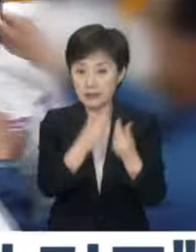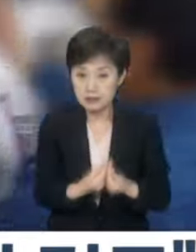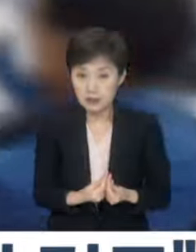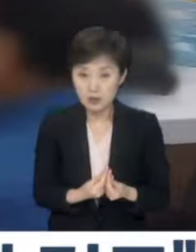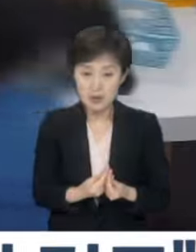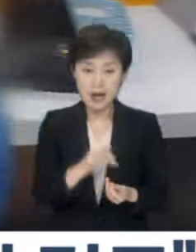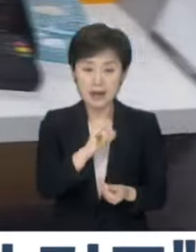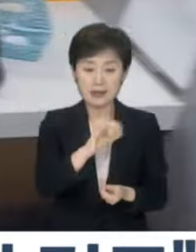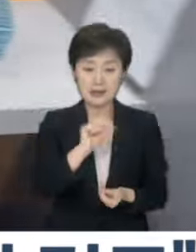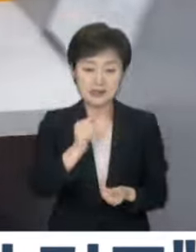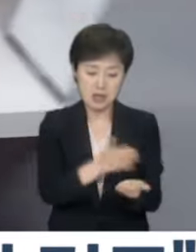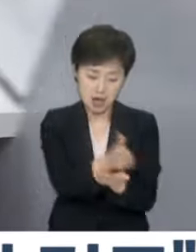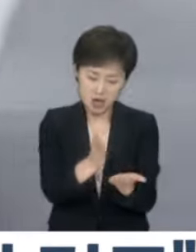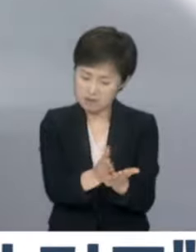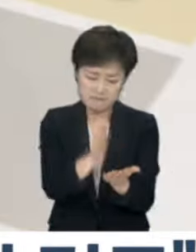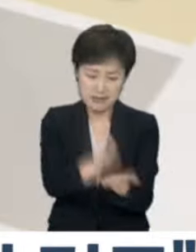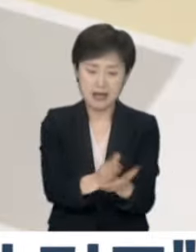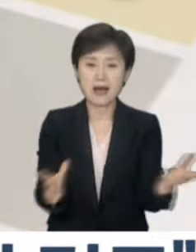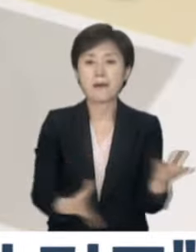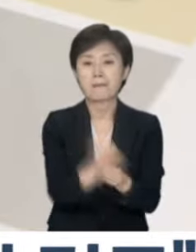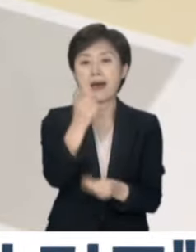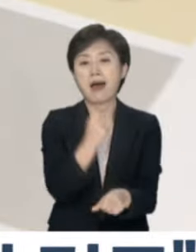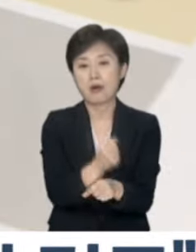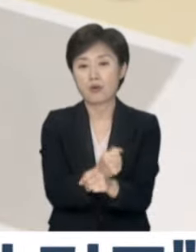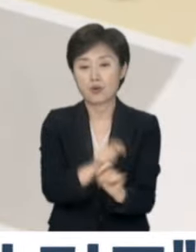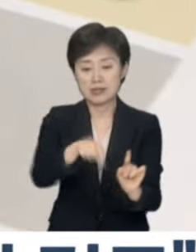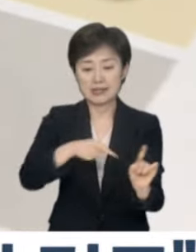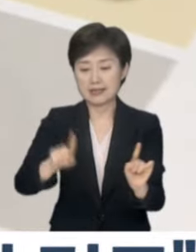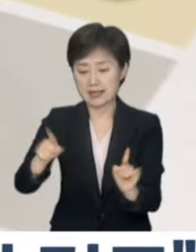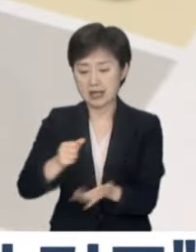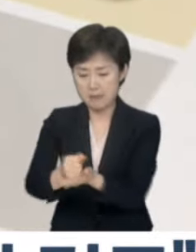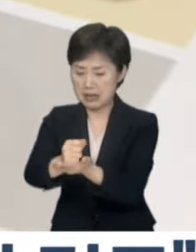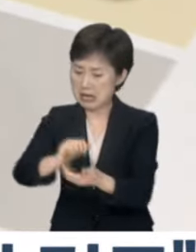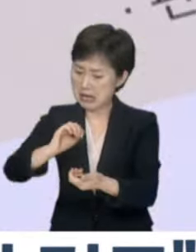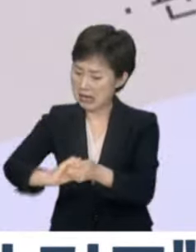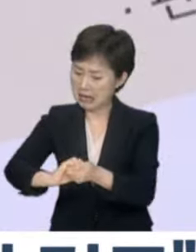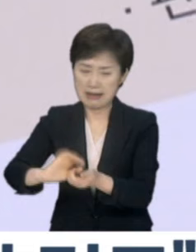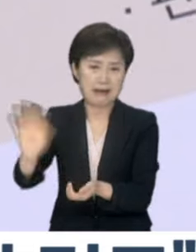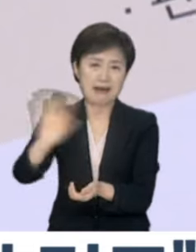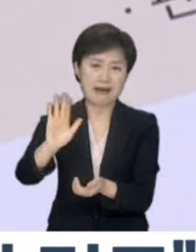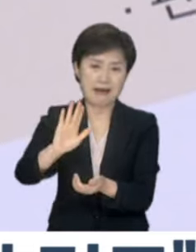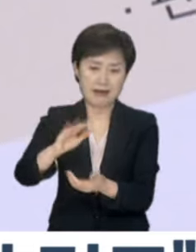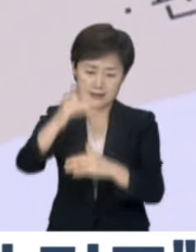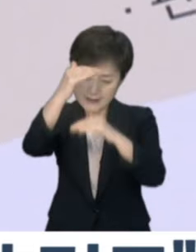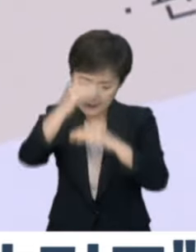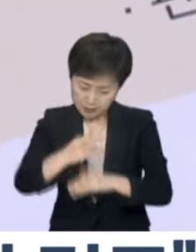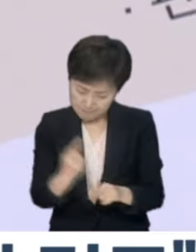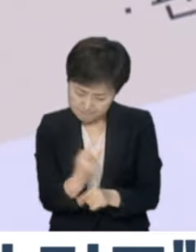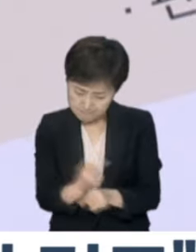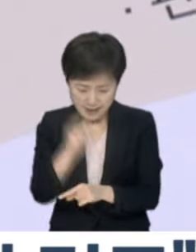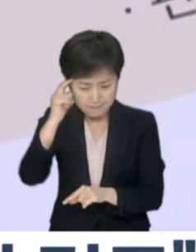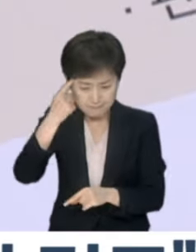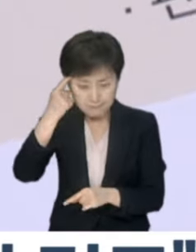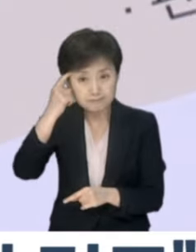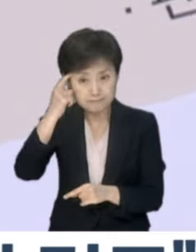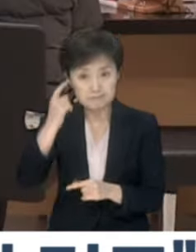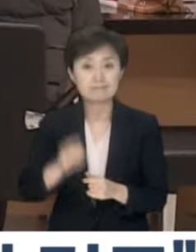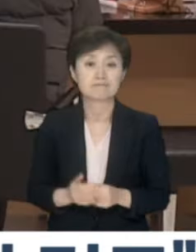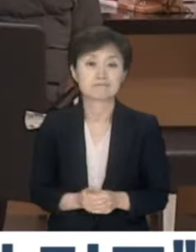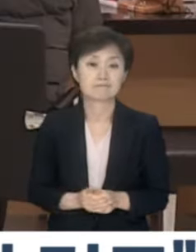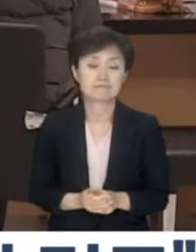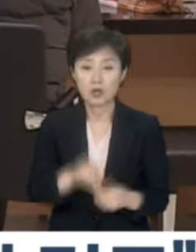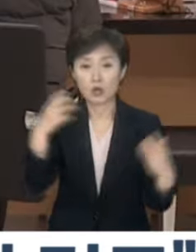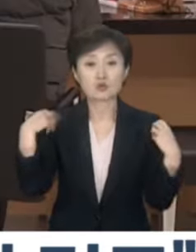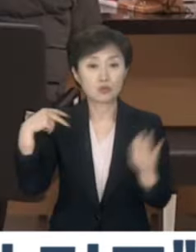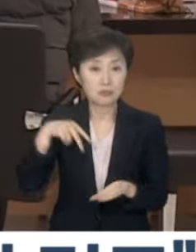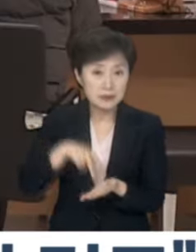구분 ISA 통합하거나 1인 1계좌 원칙을 폐지하는 등 종합적인 개선 방안을 검토할 예정입니다